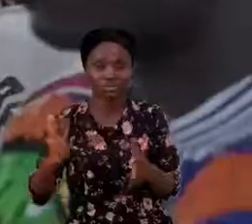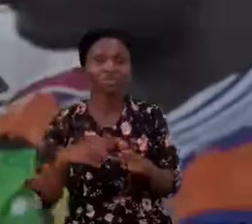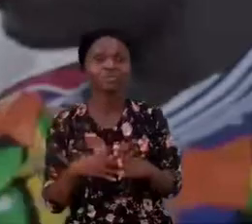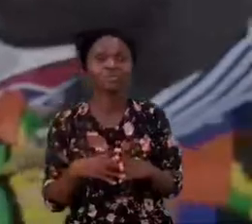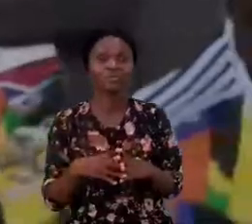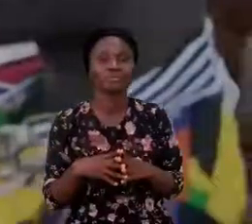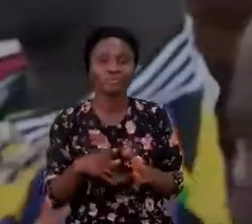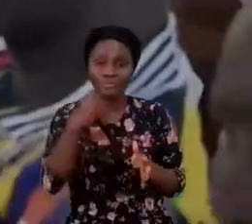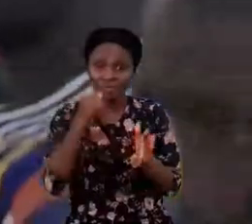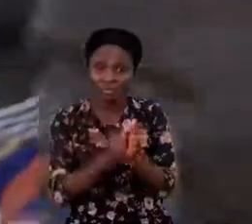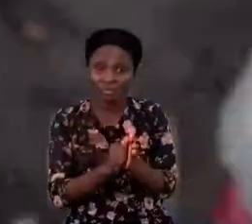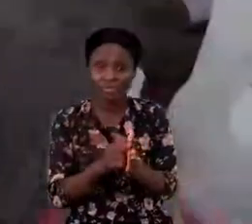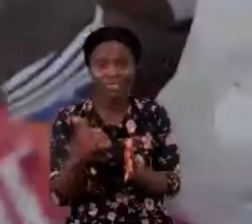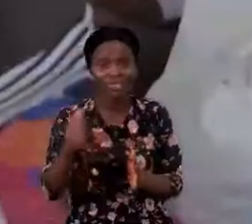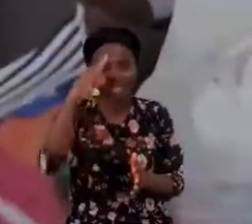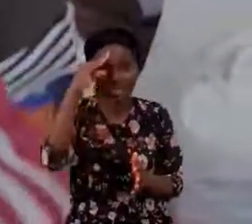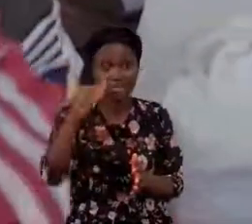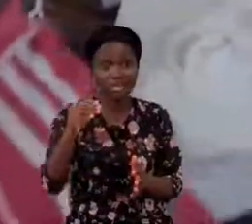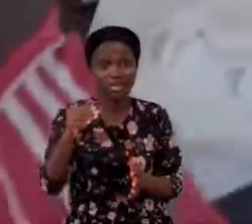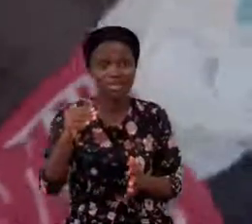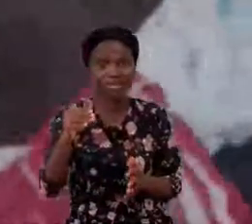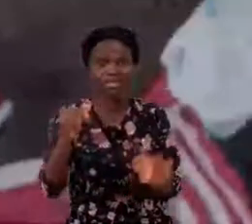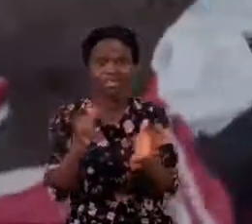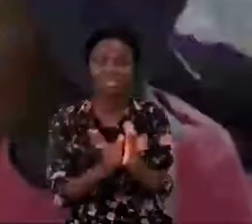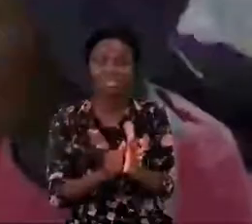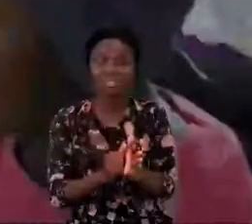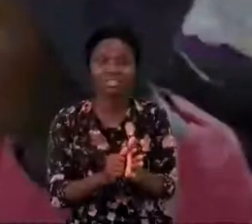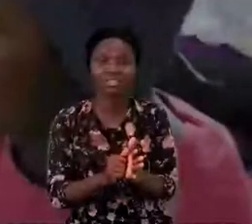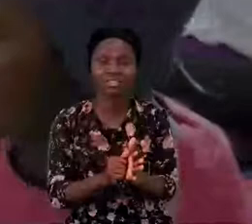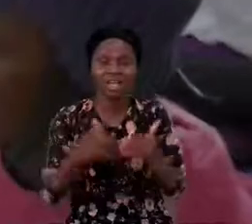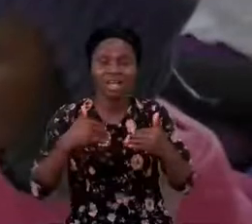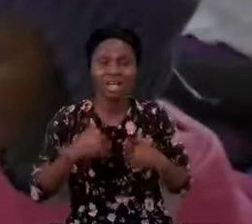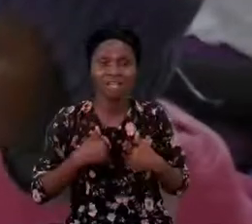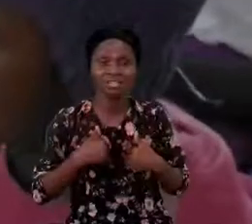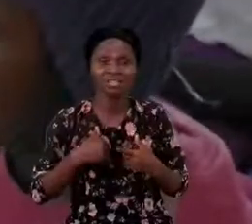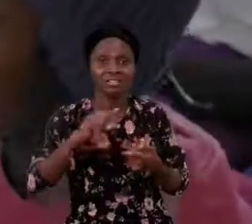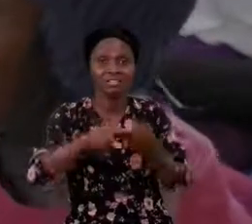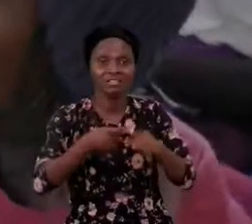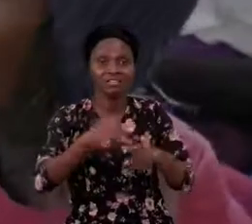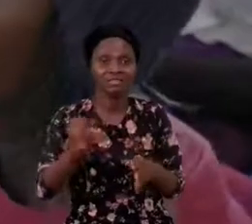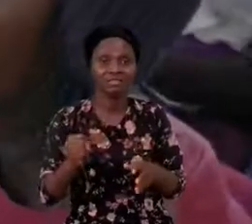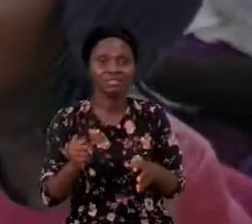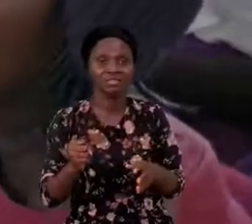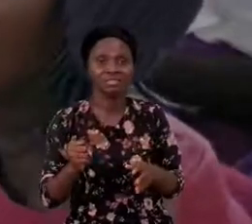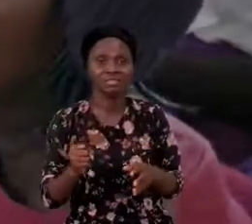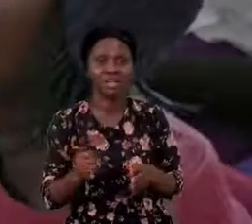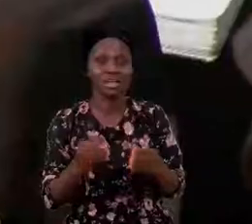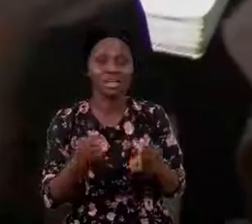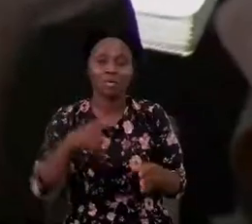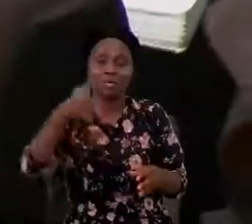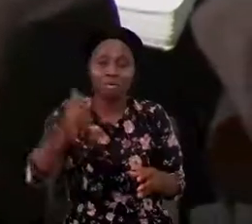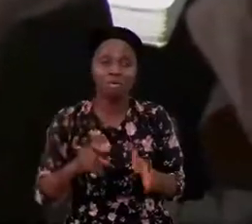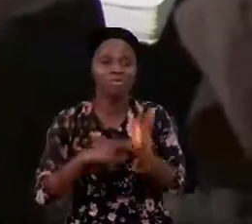d'amis les a pour son malheur. Mais il est tel un ami